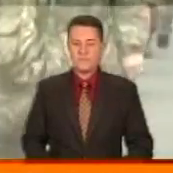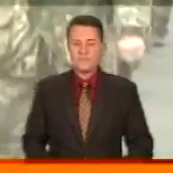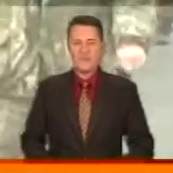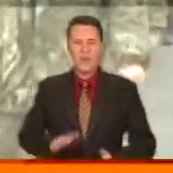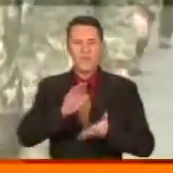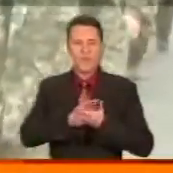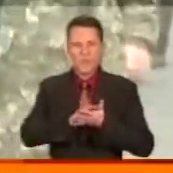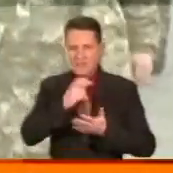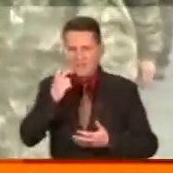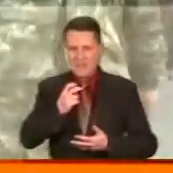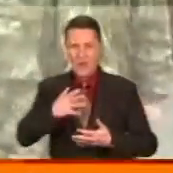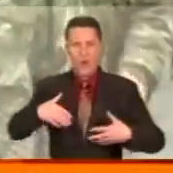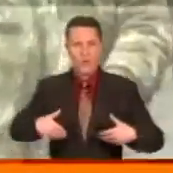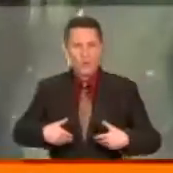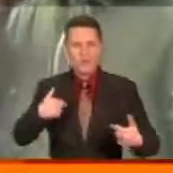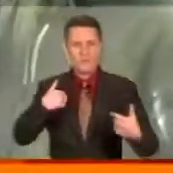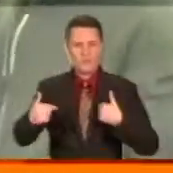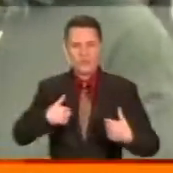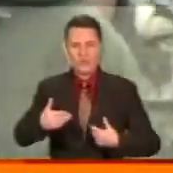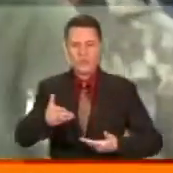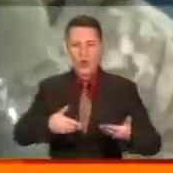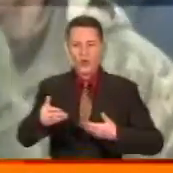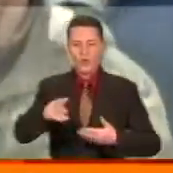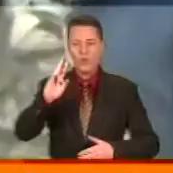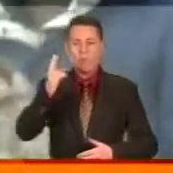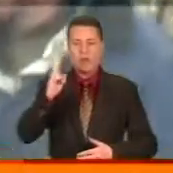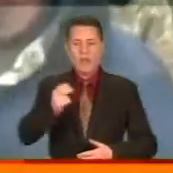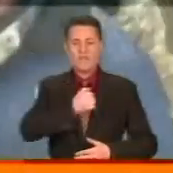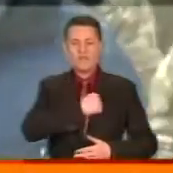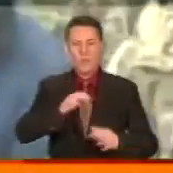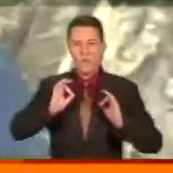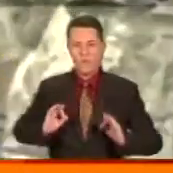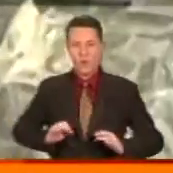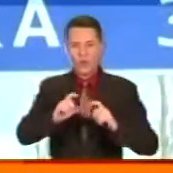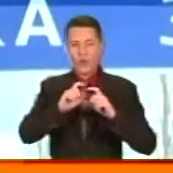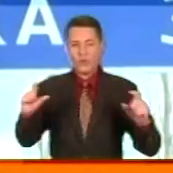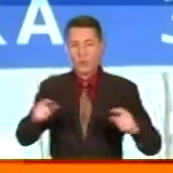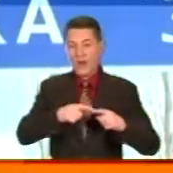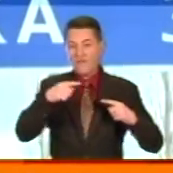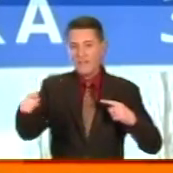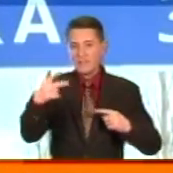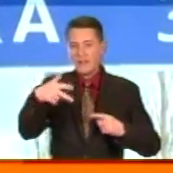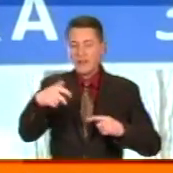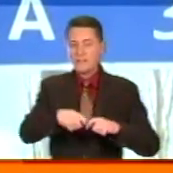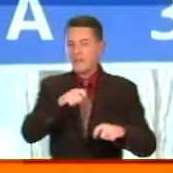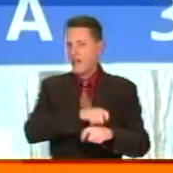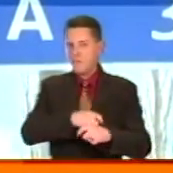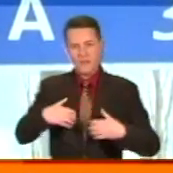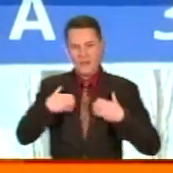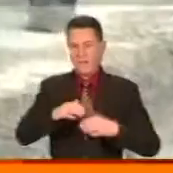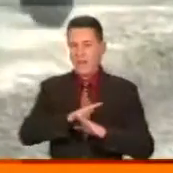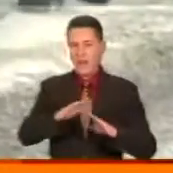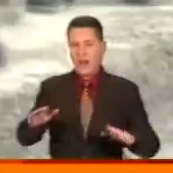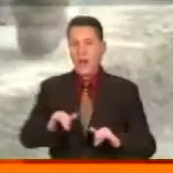Брудні, голодні та змучені. Вони йдуть з полігону до Миколаївської військової прокуратури. Відстань 30 кілометрів їх не лякає.